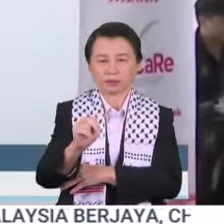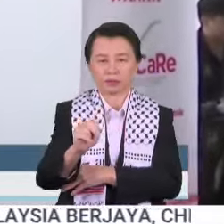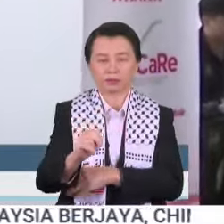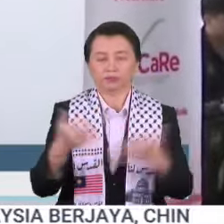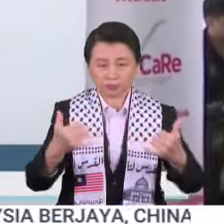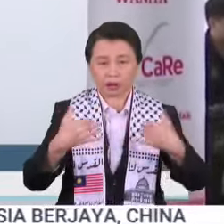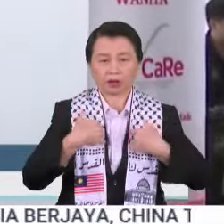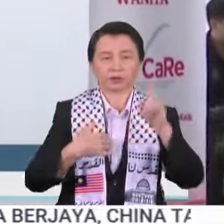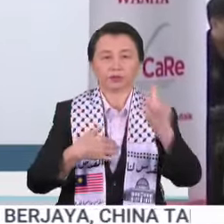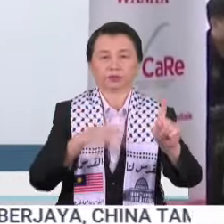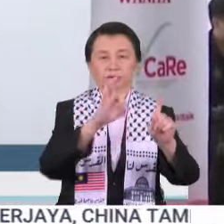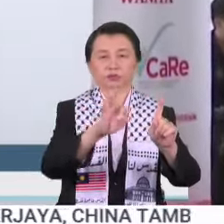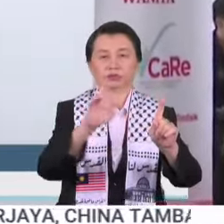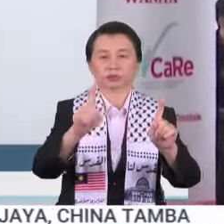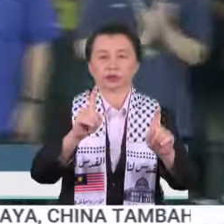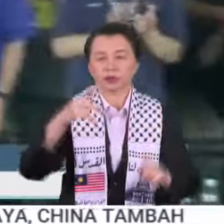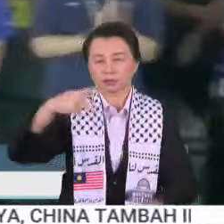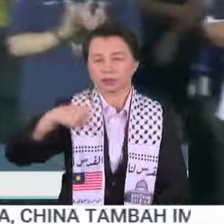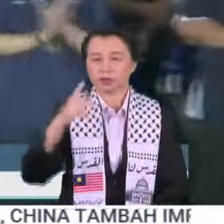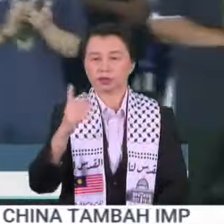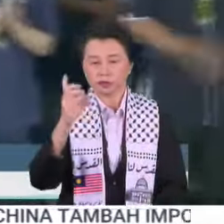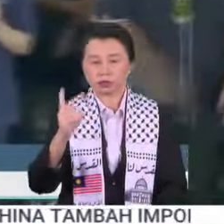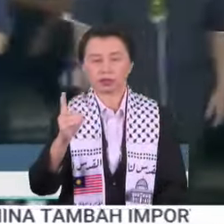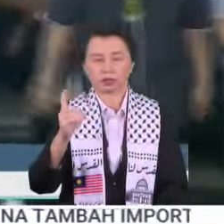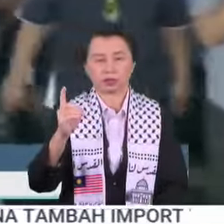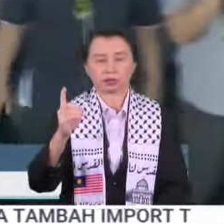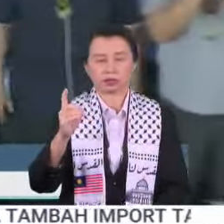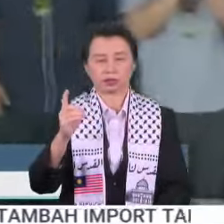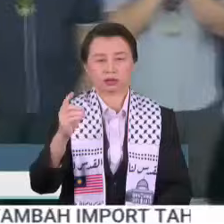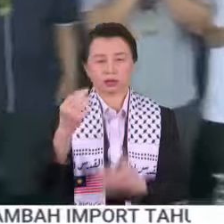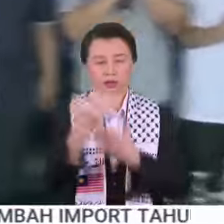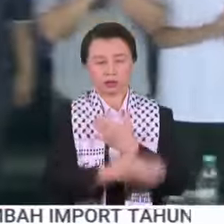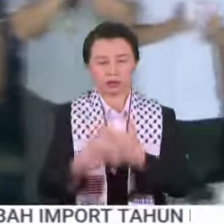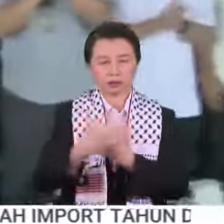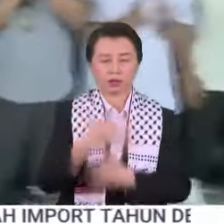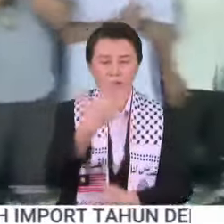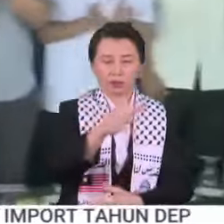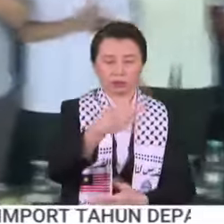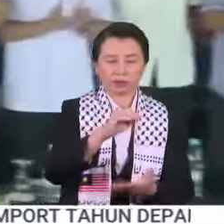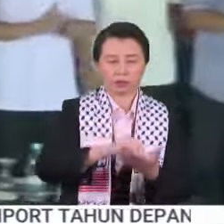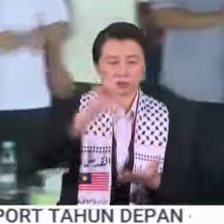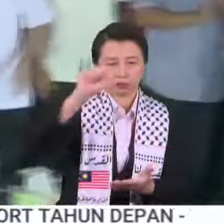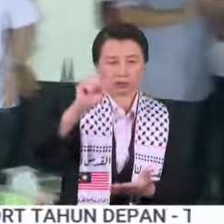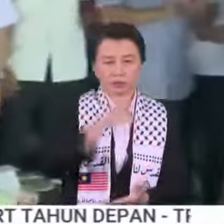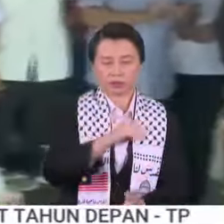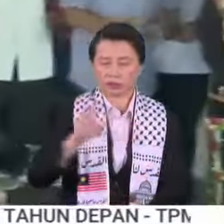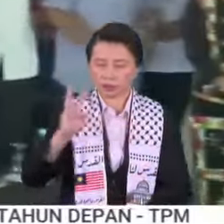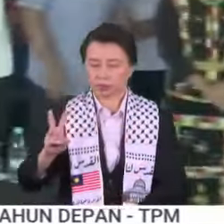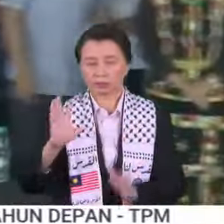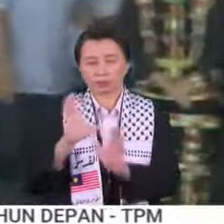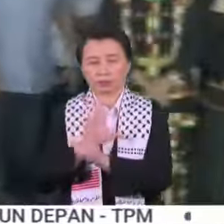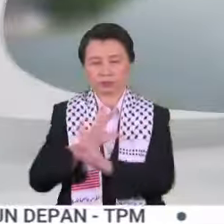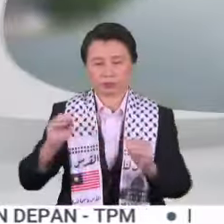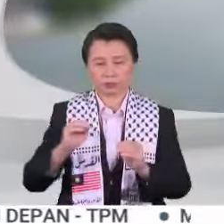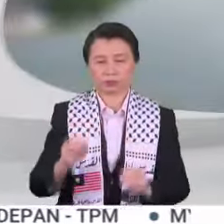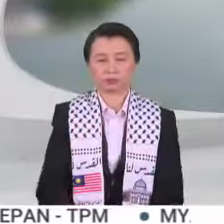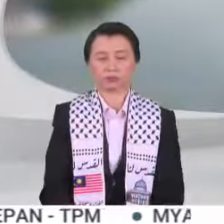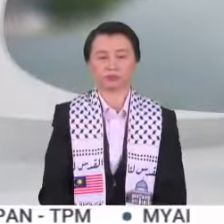terdapat 191 PKD di seluruh negara, termasuk 15 PKD di Sabah dan 6 di Sarawak.